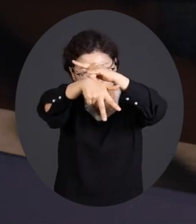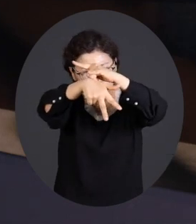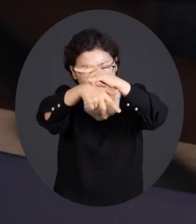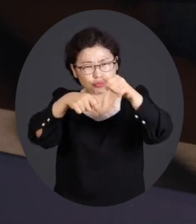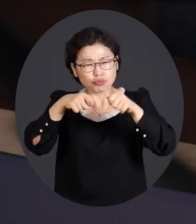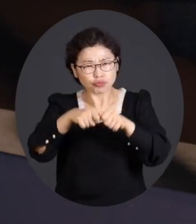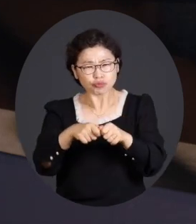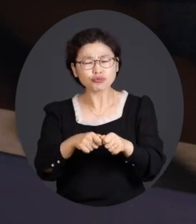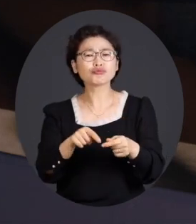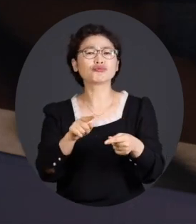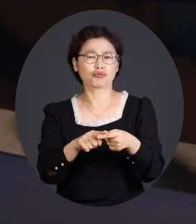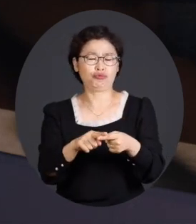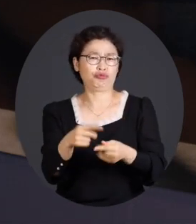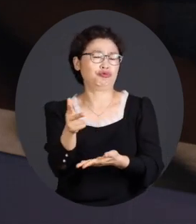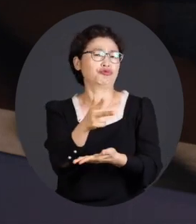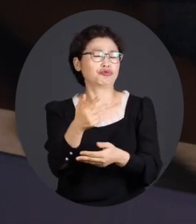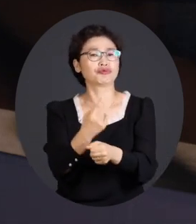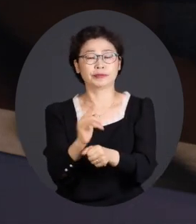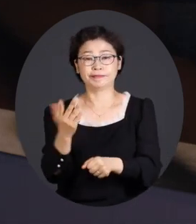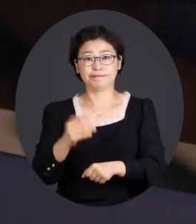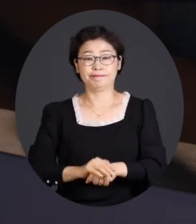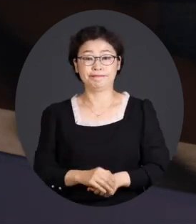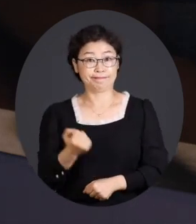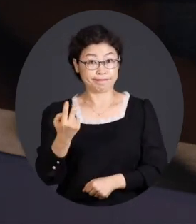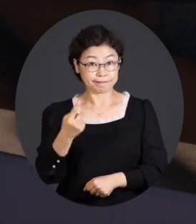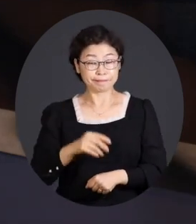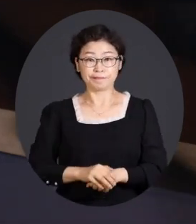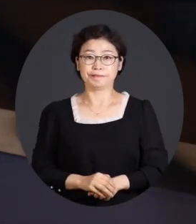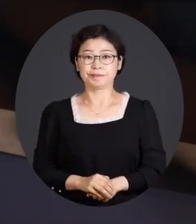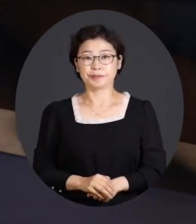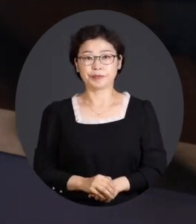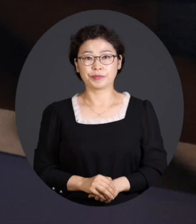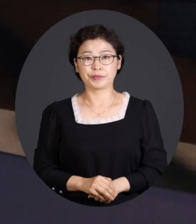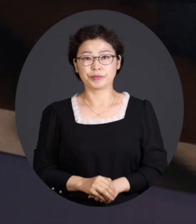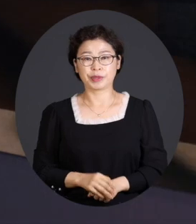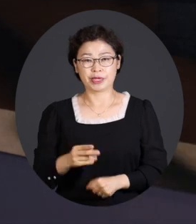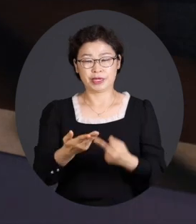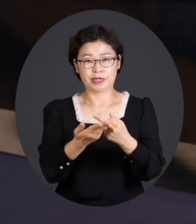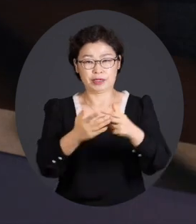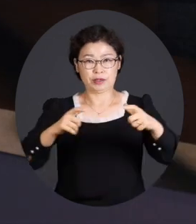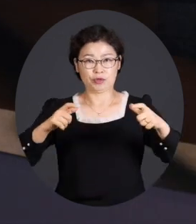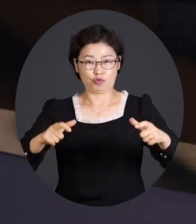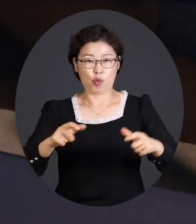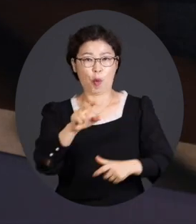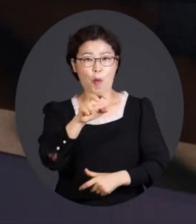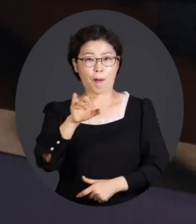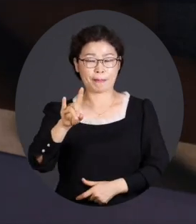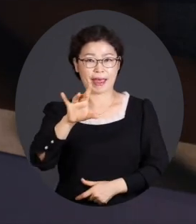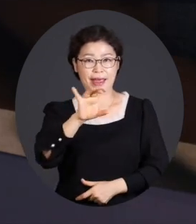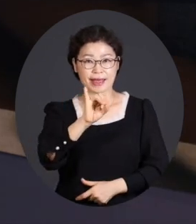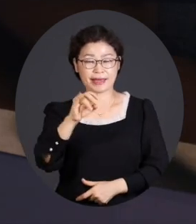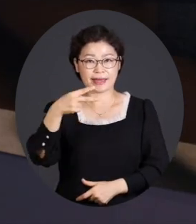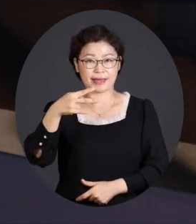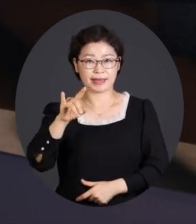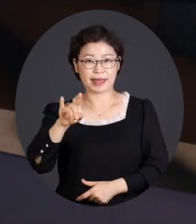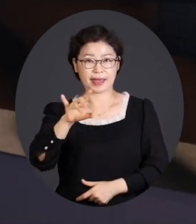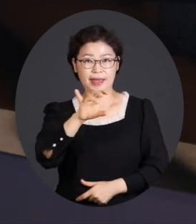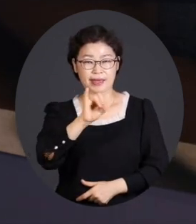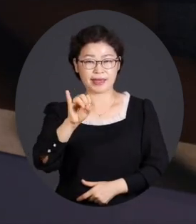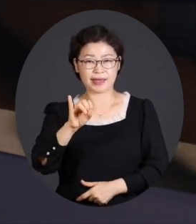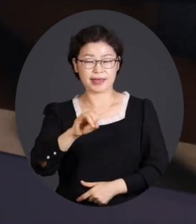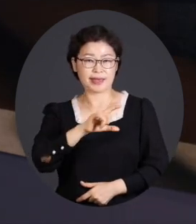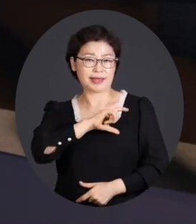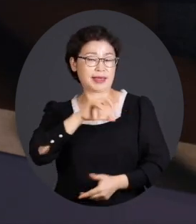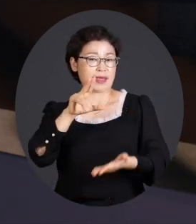아주 입체적으로 촬영을 합니다. 그리고 이 제주도 메이데이 이